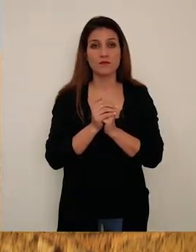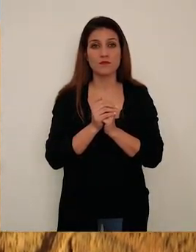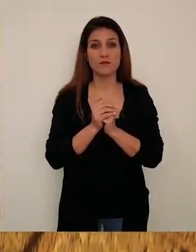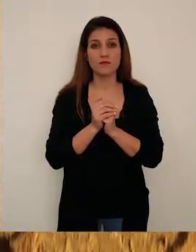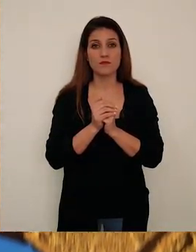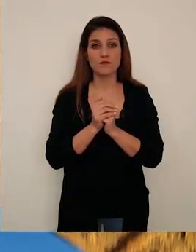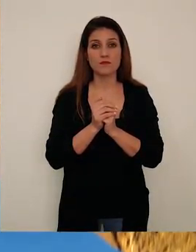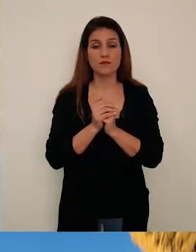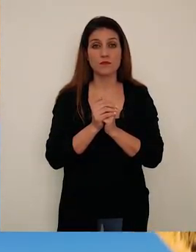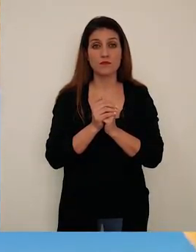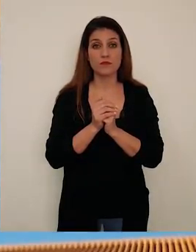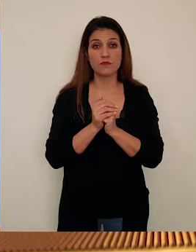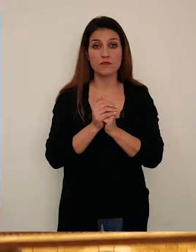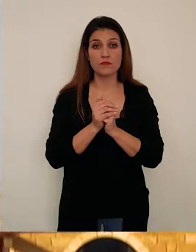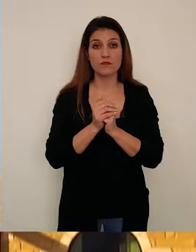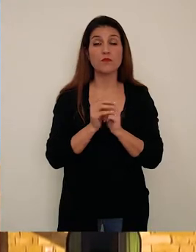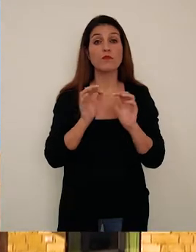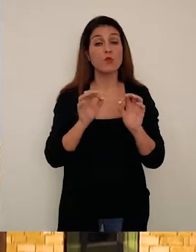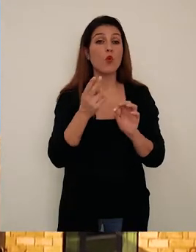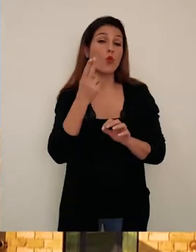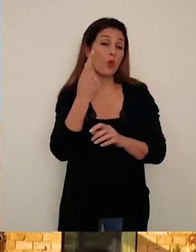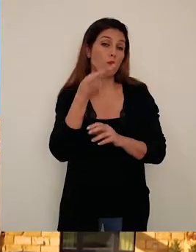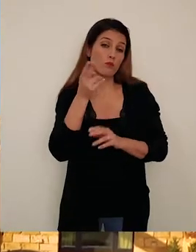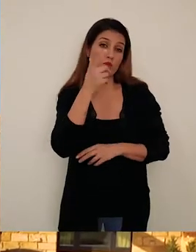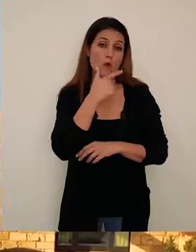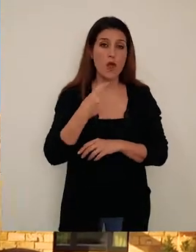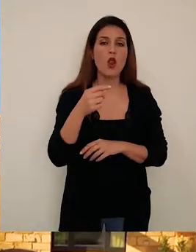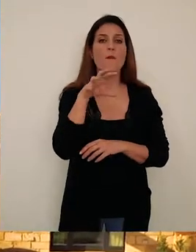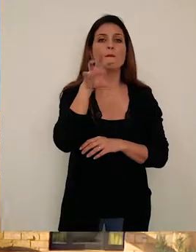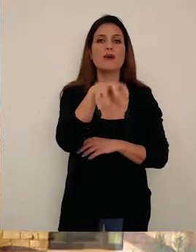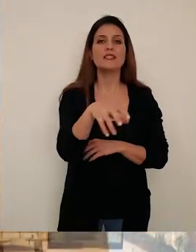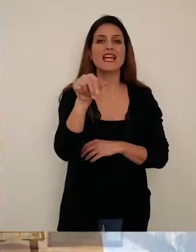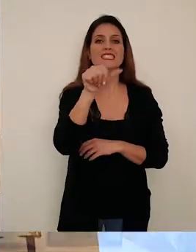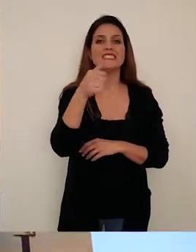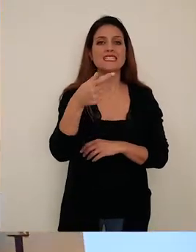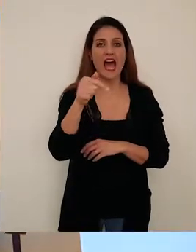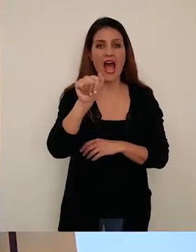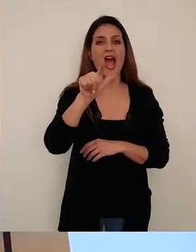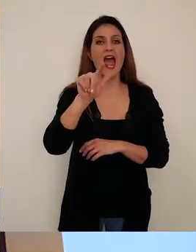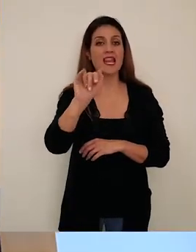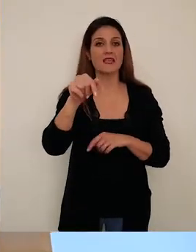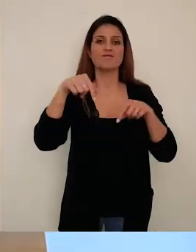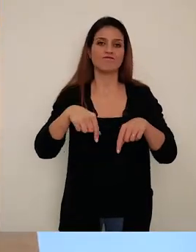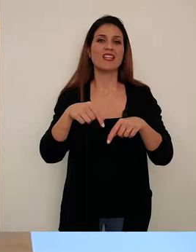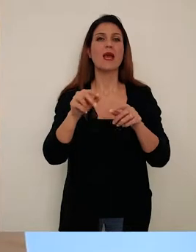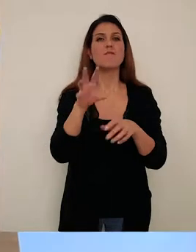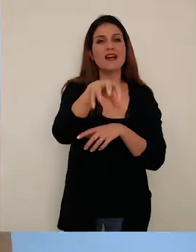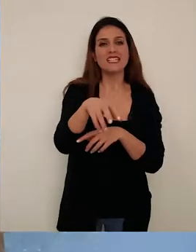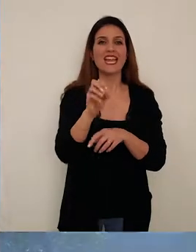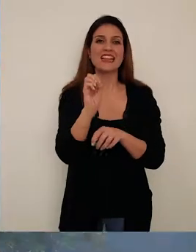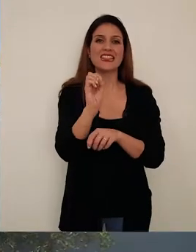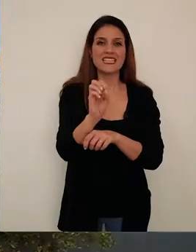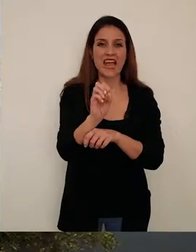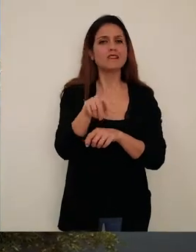Uno dei complessi più rappresentativi è la masseria Stali, la quale oggi è anche una masseria didattica, che offre la fruibilità di